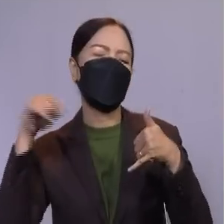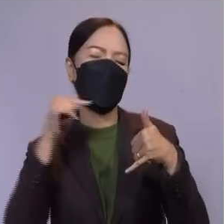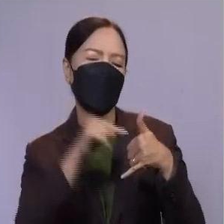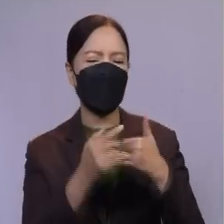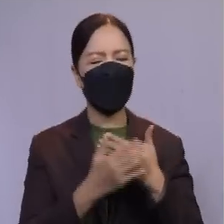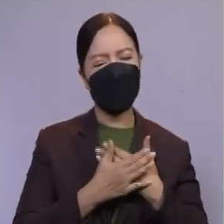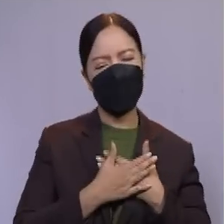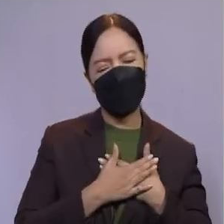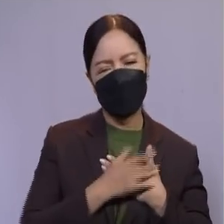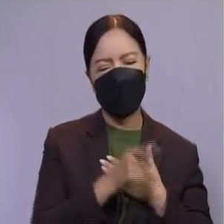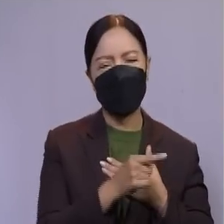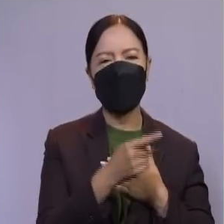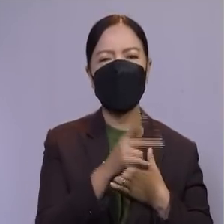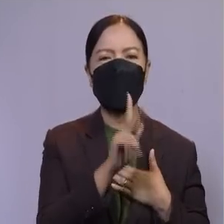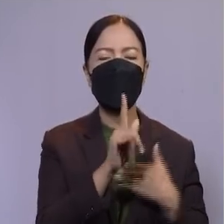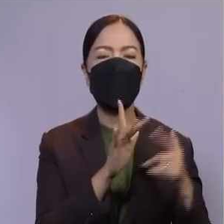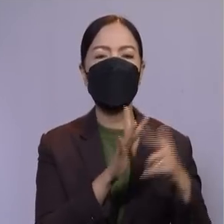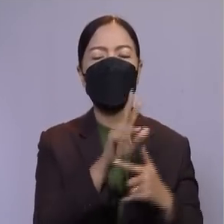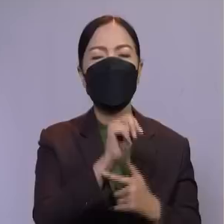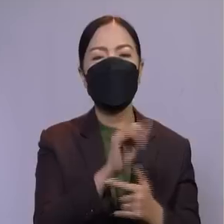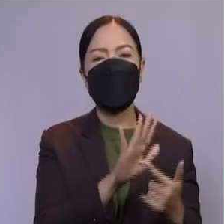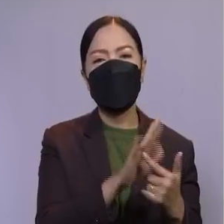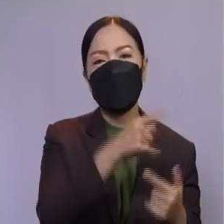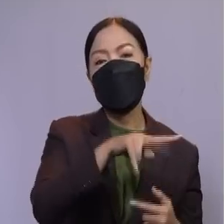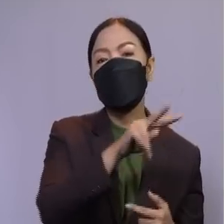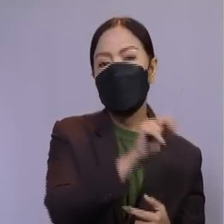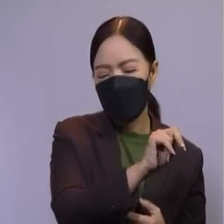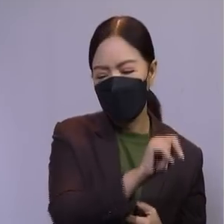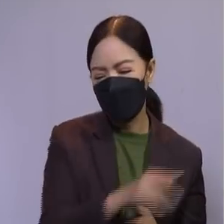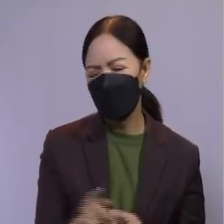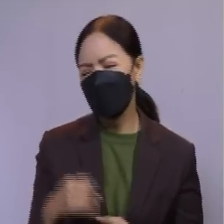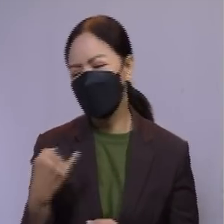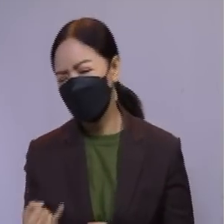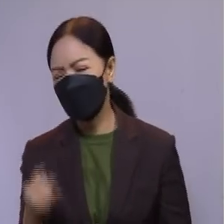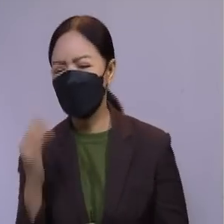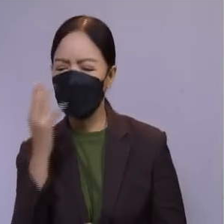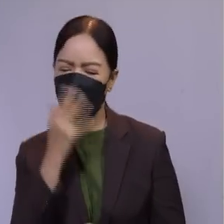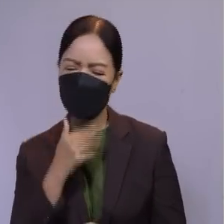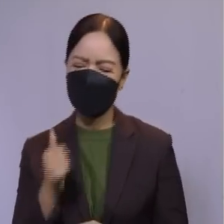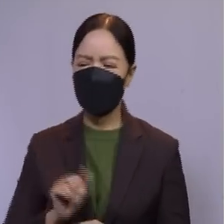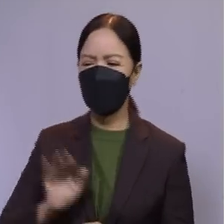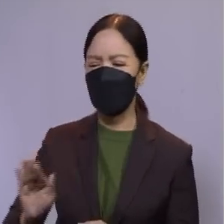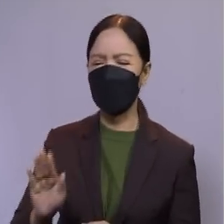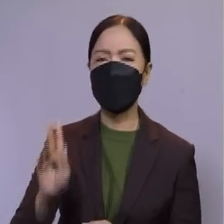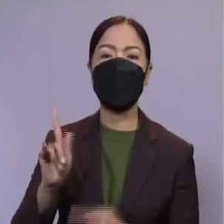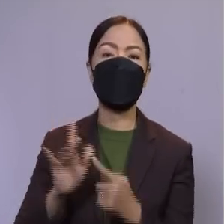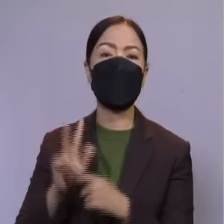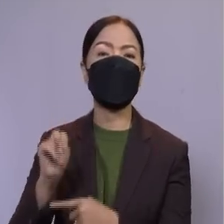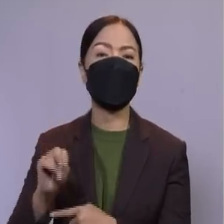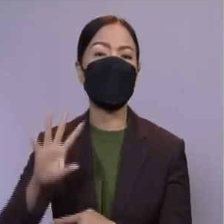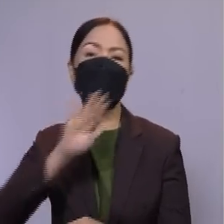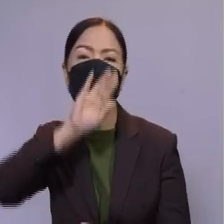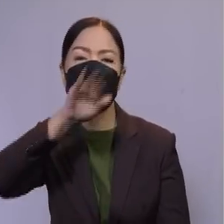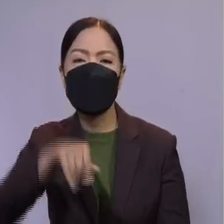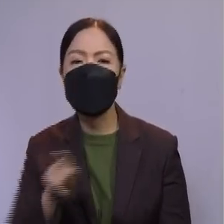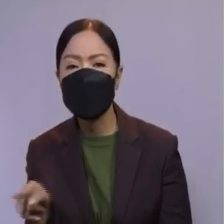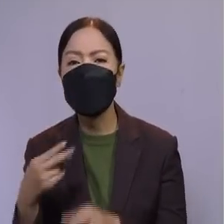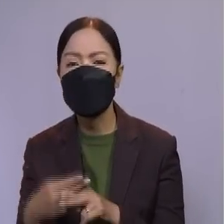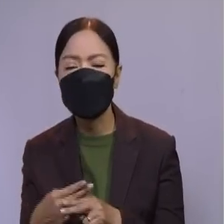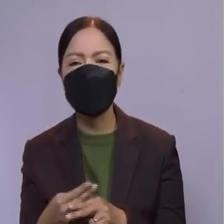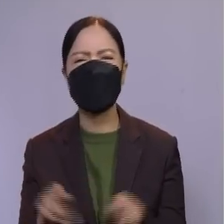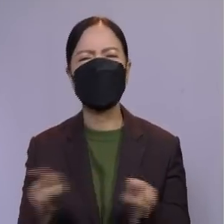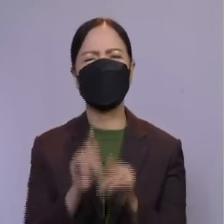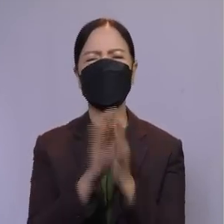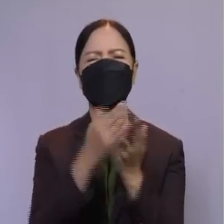ขุนแผนแต่แพ้ความดีขุนช้างนะฮะอ่าก็ไม่รู้ว่าจะไปต่อกับใครดีมาดูที่